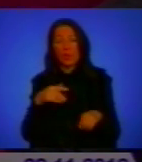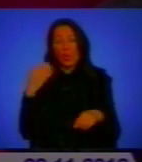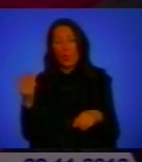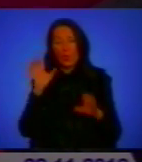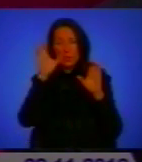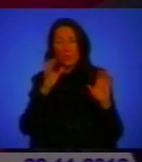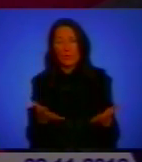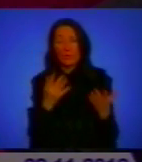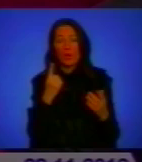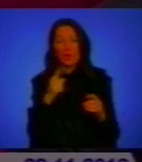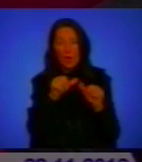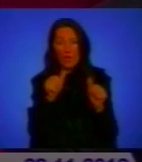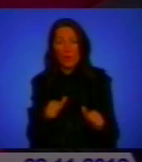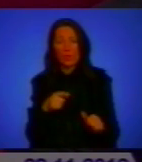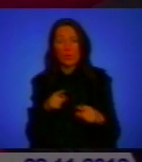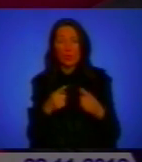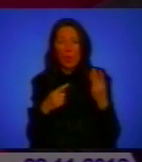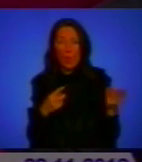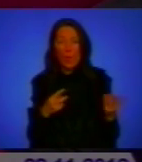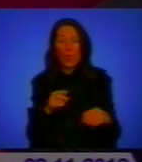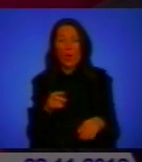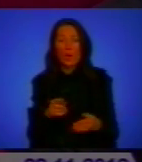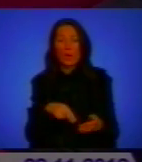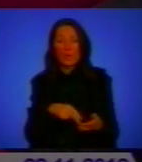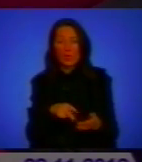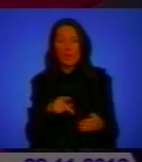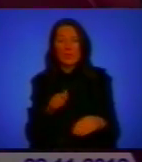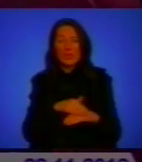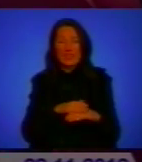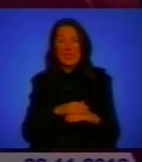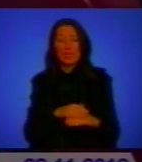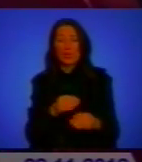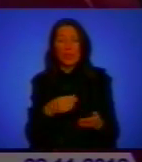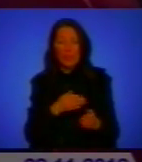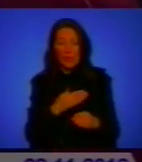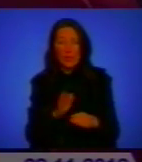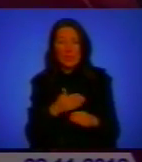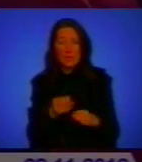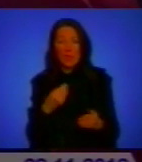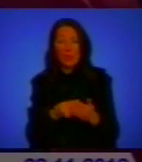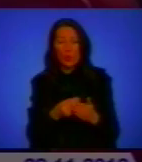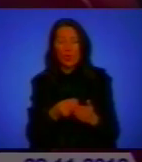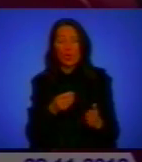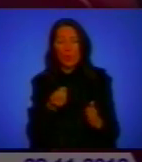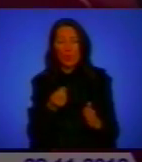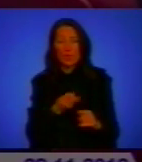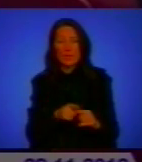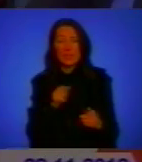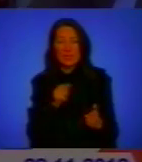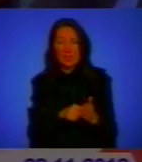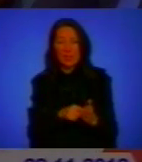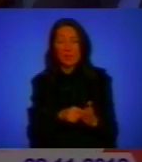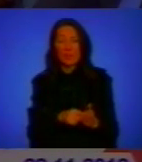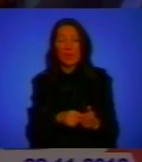формула, з іншого, ЦВК виходить з фактично виділених з бюджету коштів на ці цілі. На інформаційній підтримці виборчого процесу вітчизняні